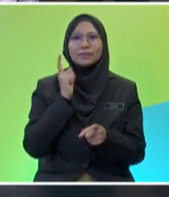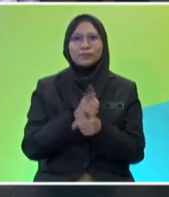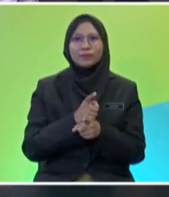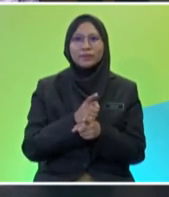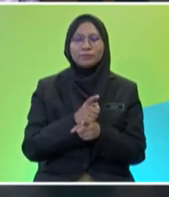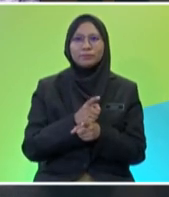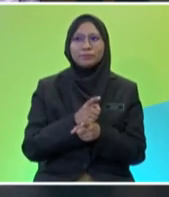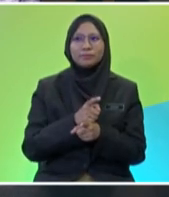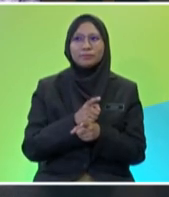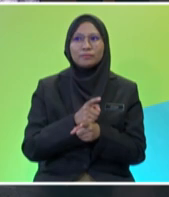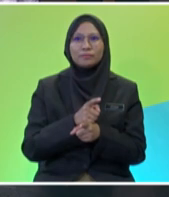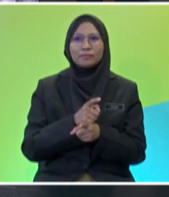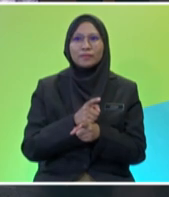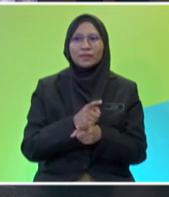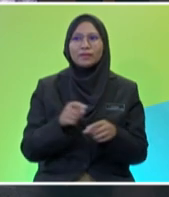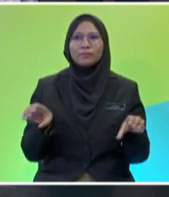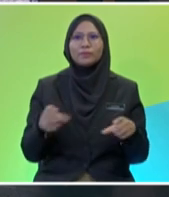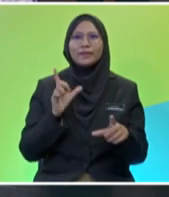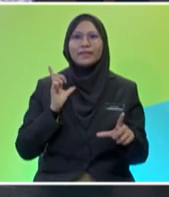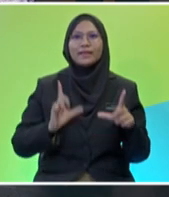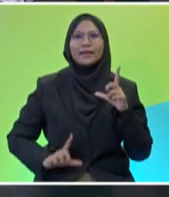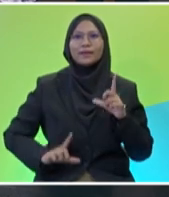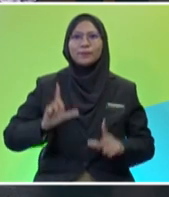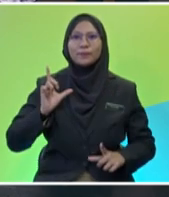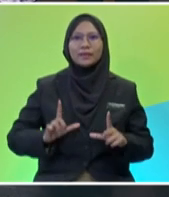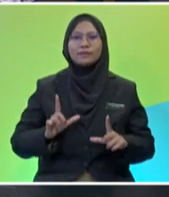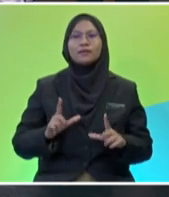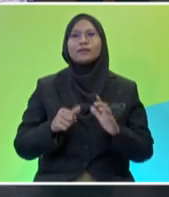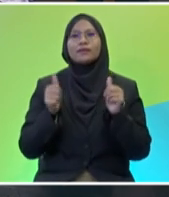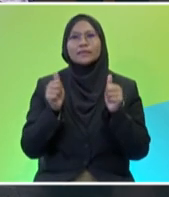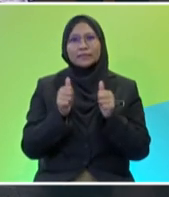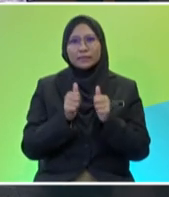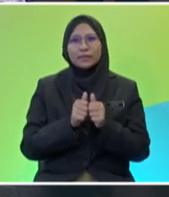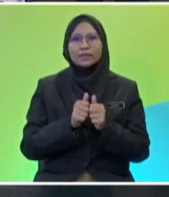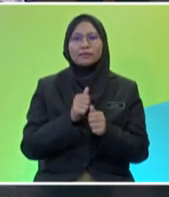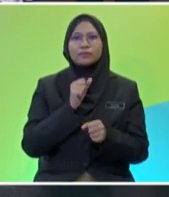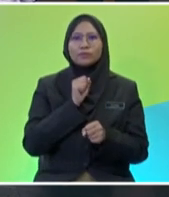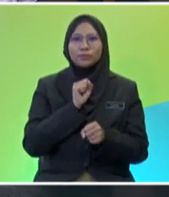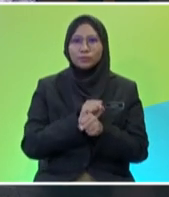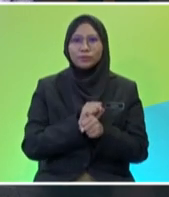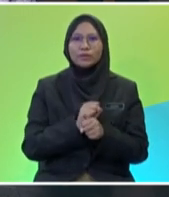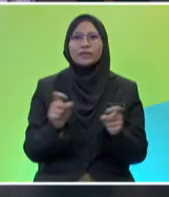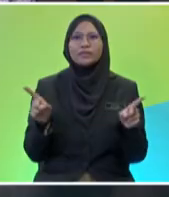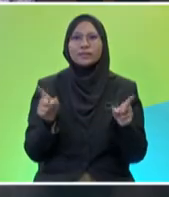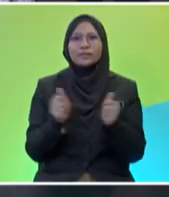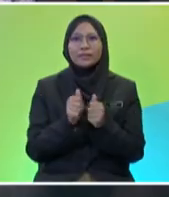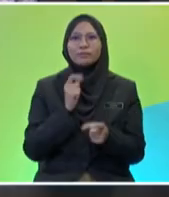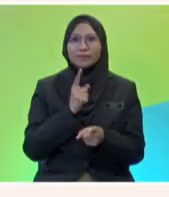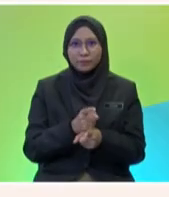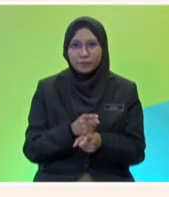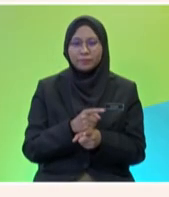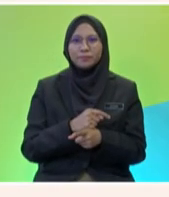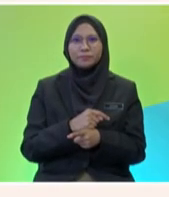mungkin laku dan itu ada yang menunjukkan kesungguhan dan menjalankan tugas Hm Oke seterusnya